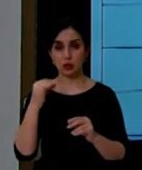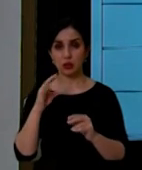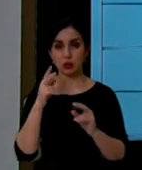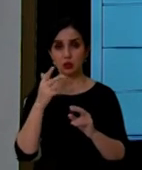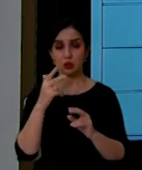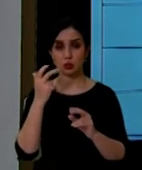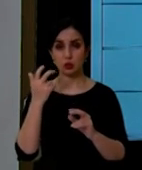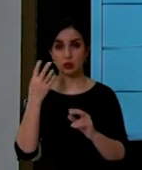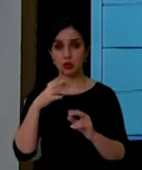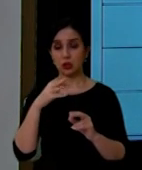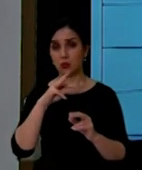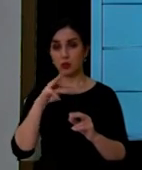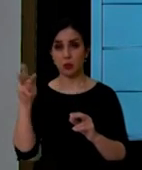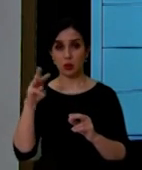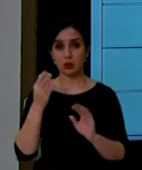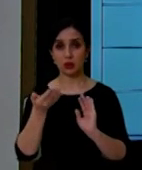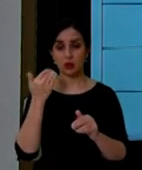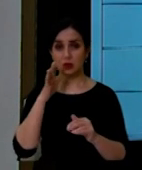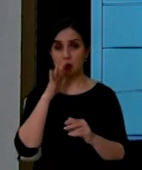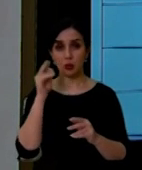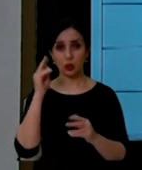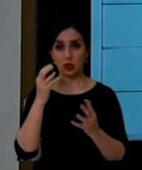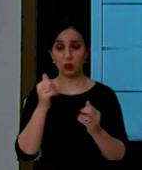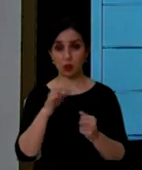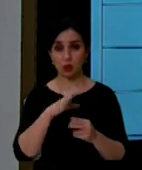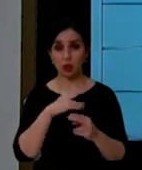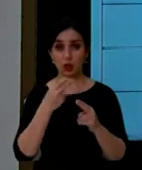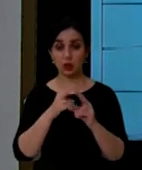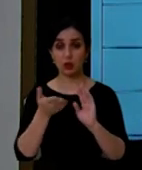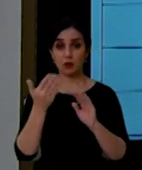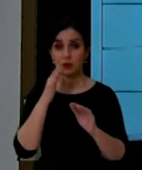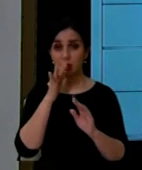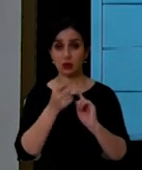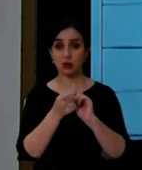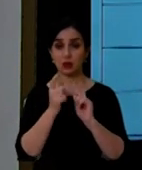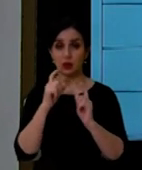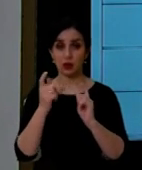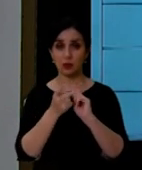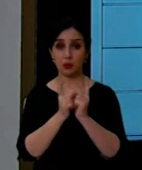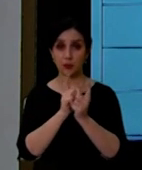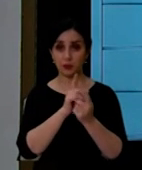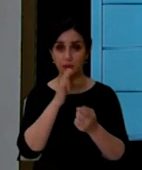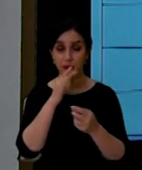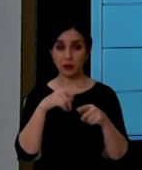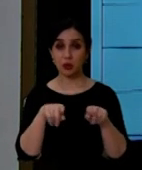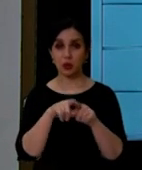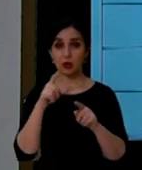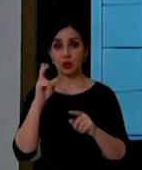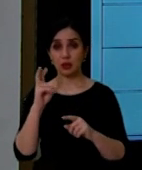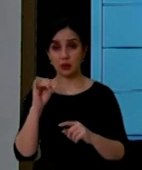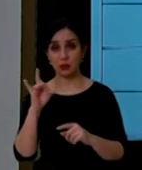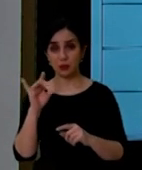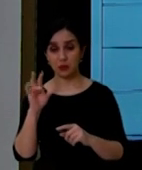davam etkəldiyinə, siz oryanıq aldingiz. Və palyozay irasədə kimbri, ordovig,